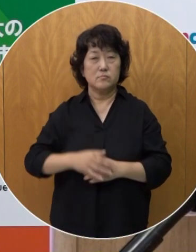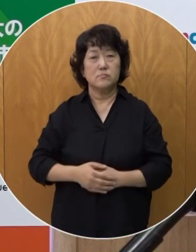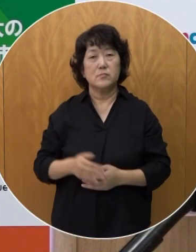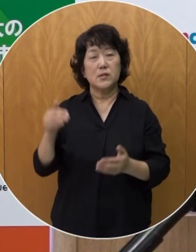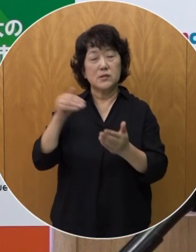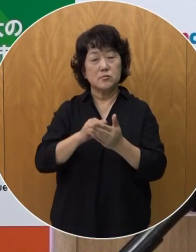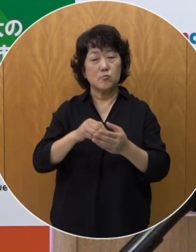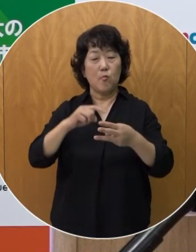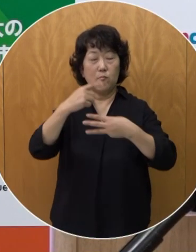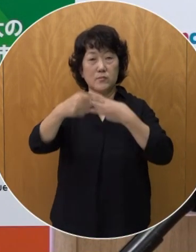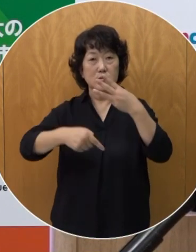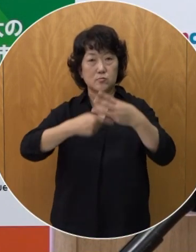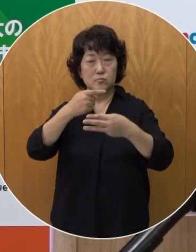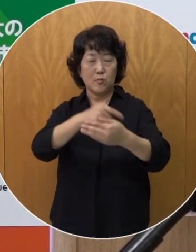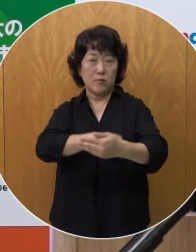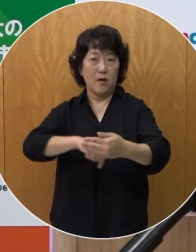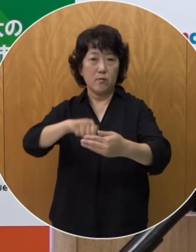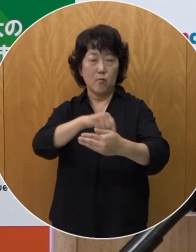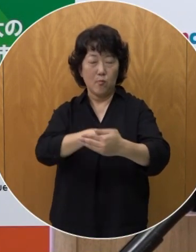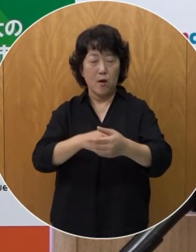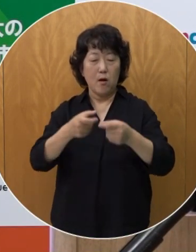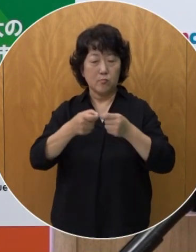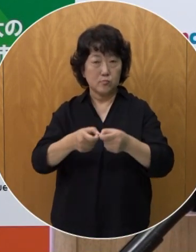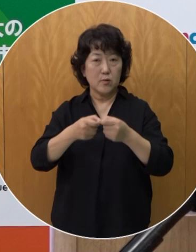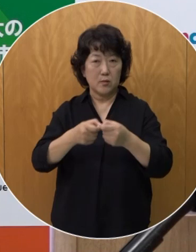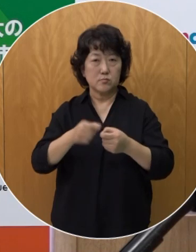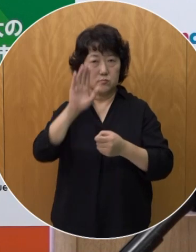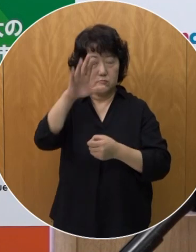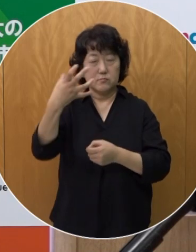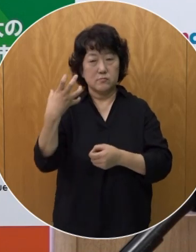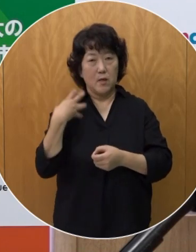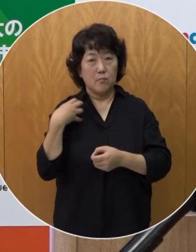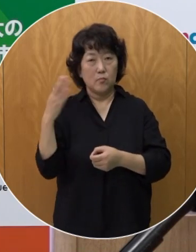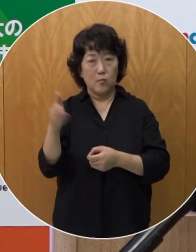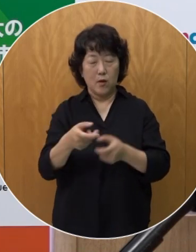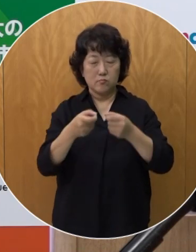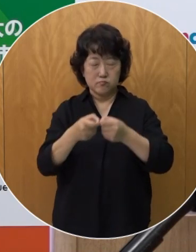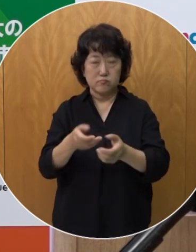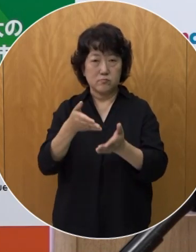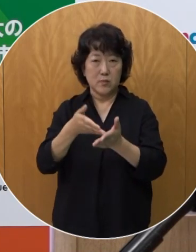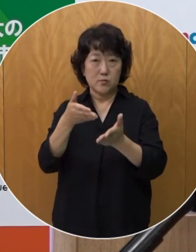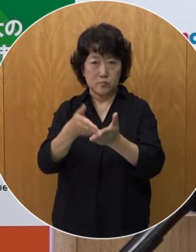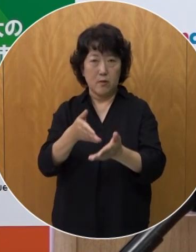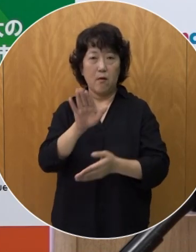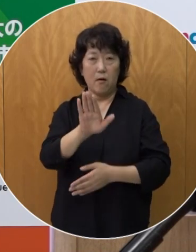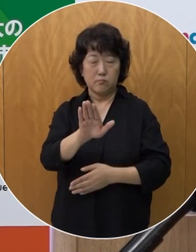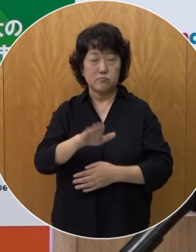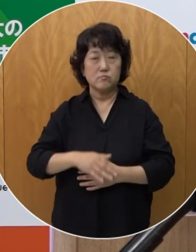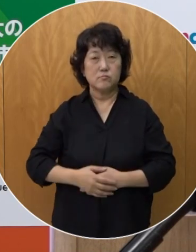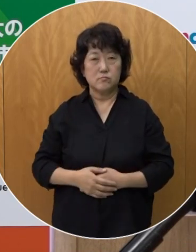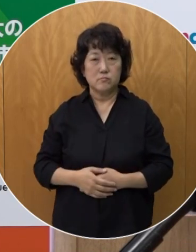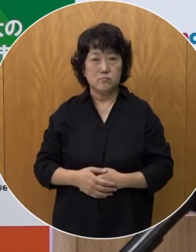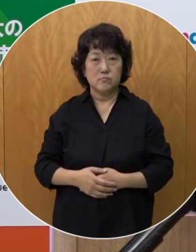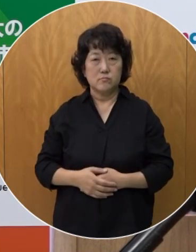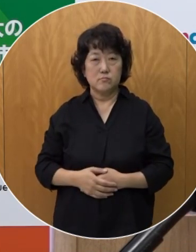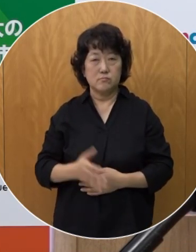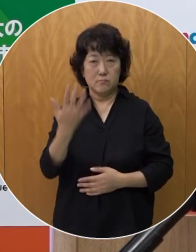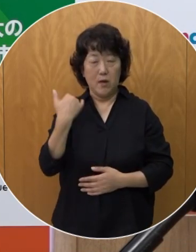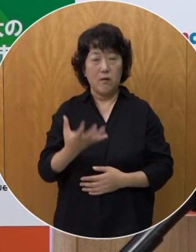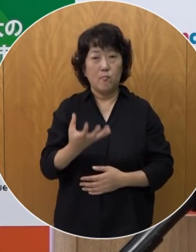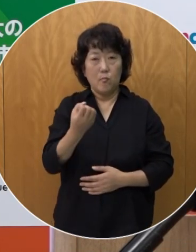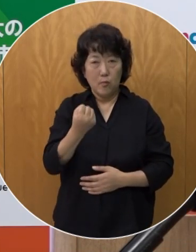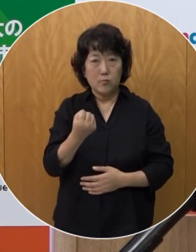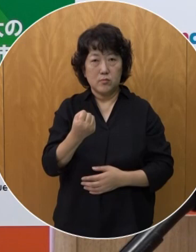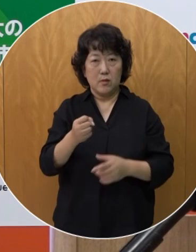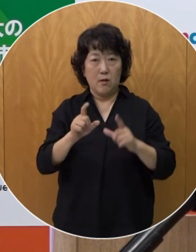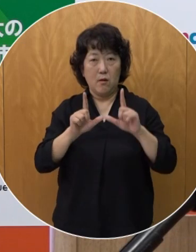上3件の詳細については後ほど担当から詳しく説明をさせていただきます。事前に